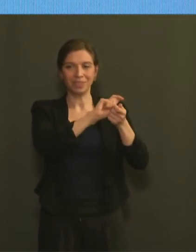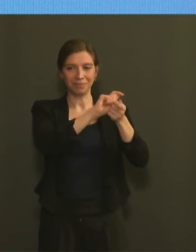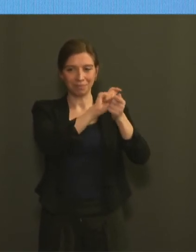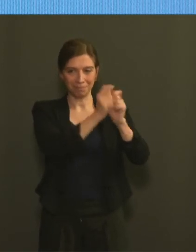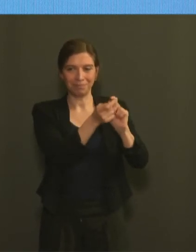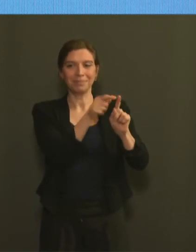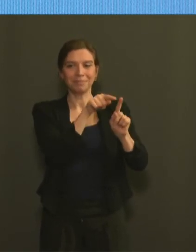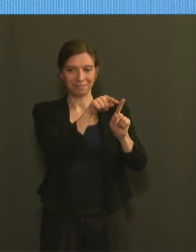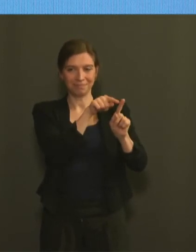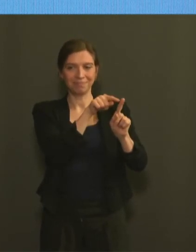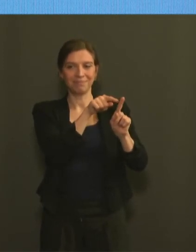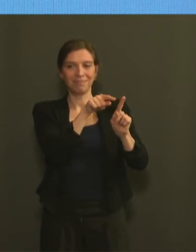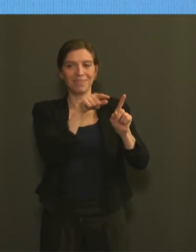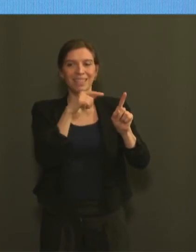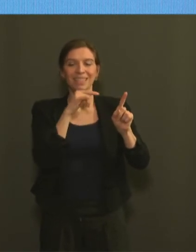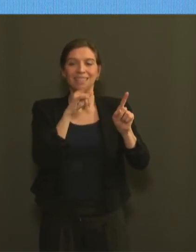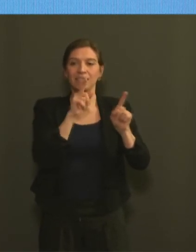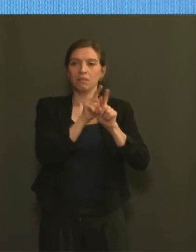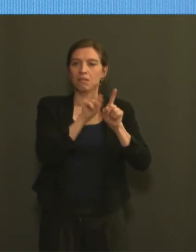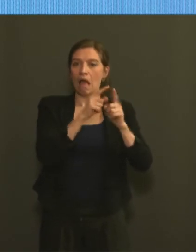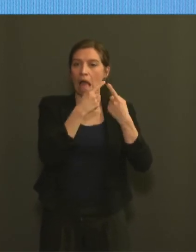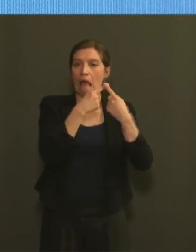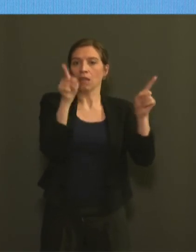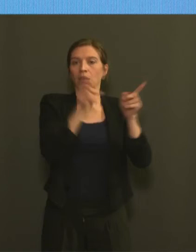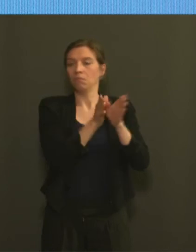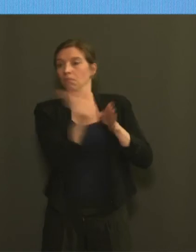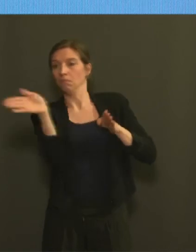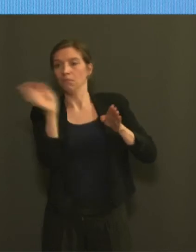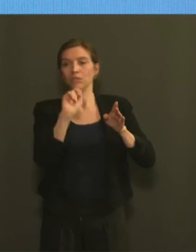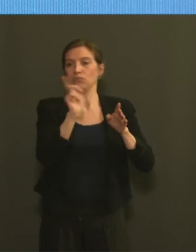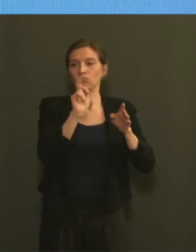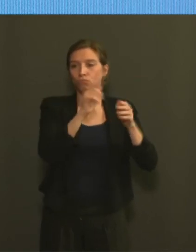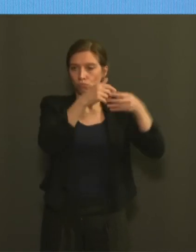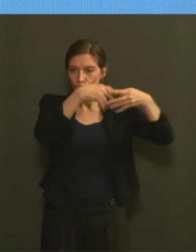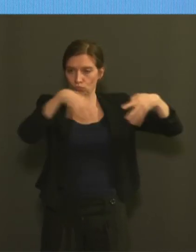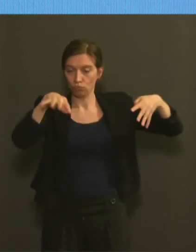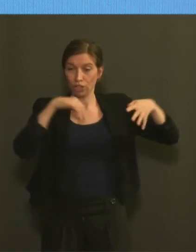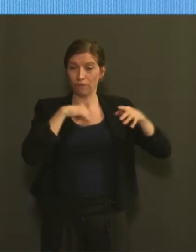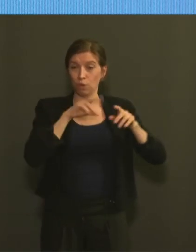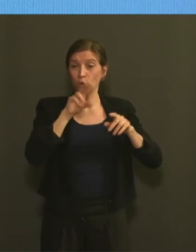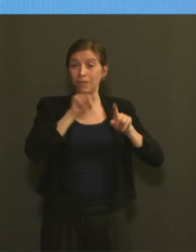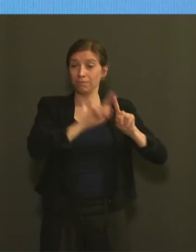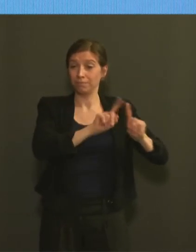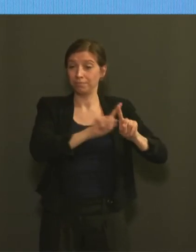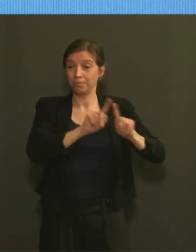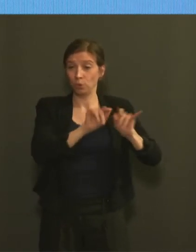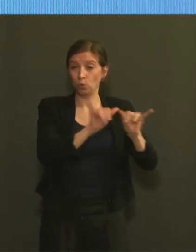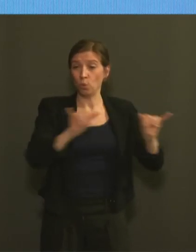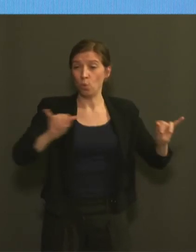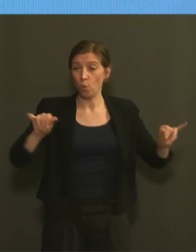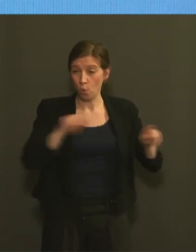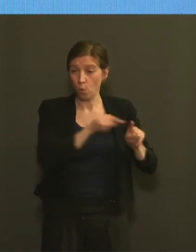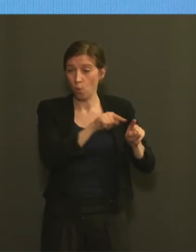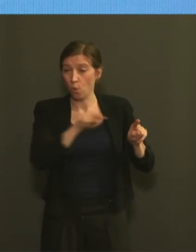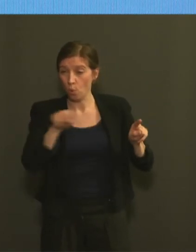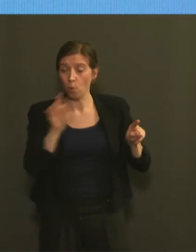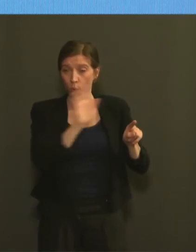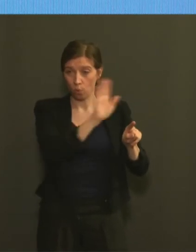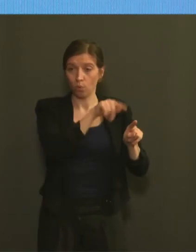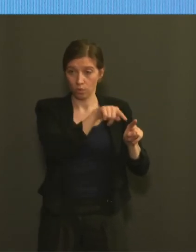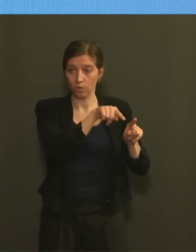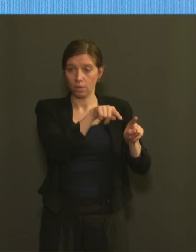bâtir votre but à 6 min min et dans les semis en robes aux volants variante fond d'un virus mute vite